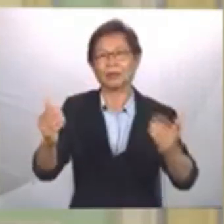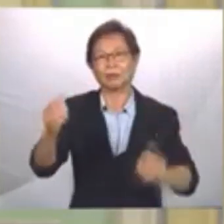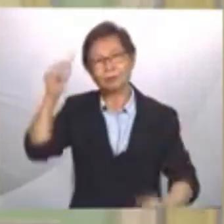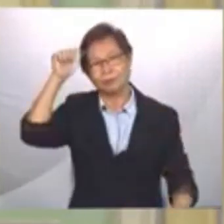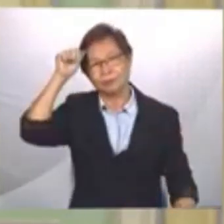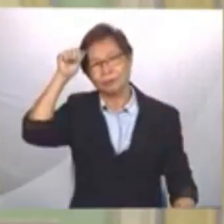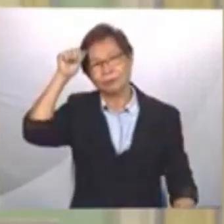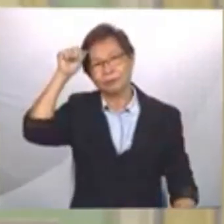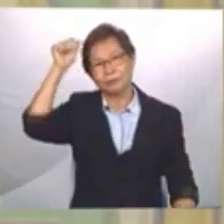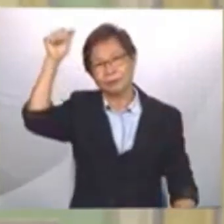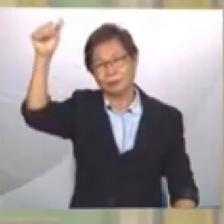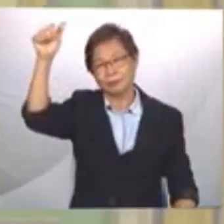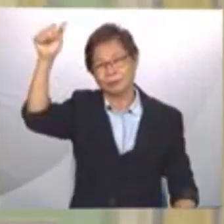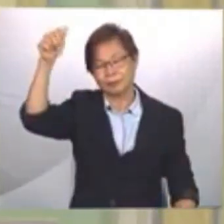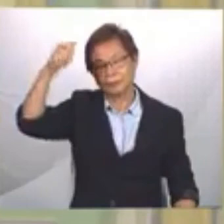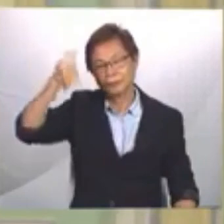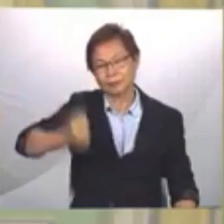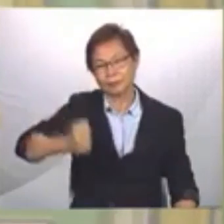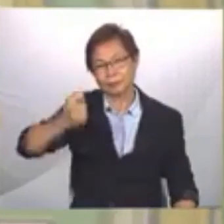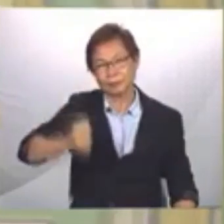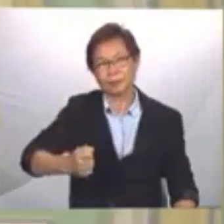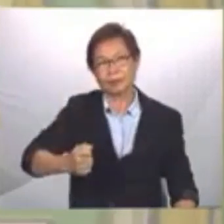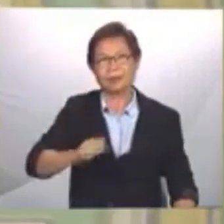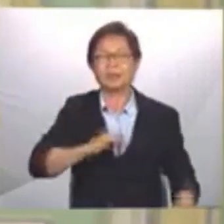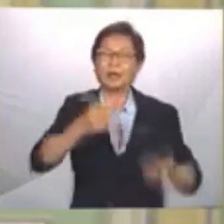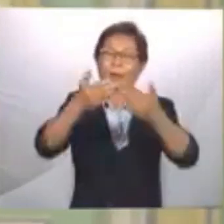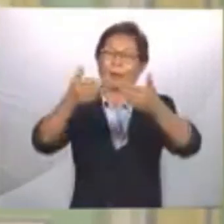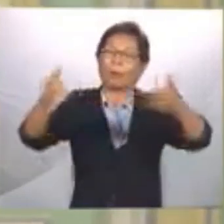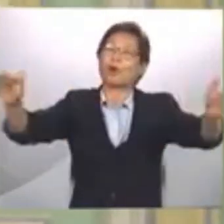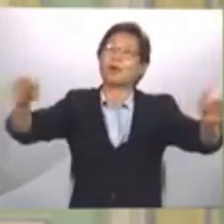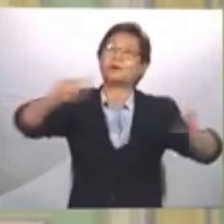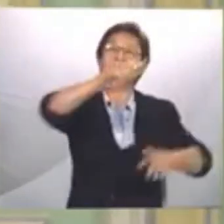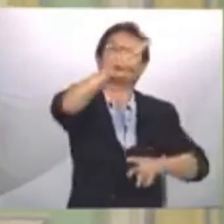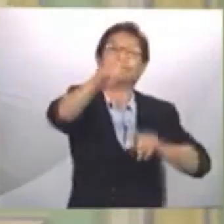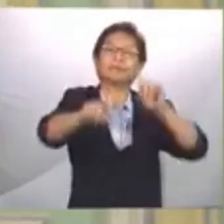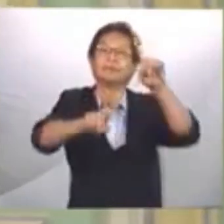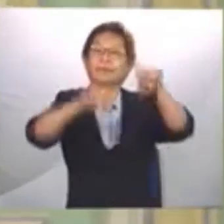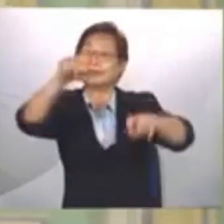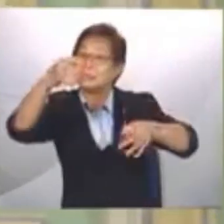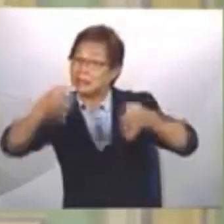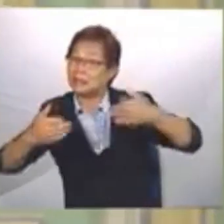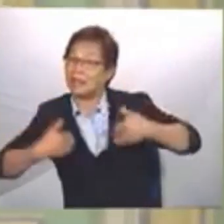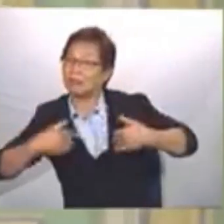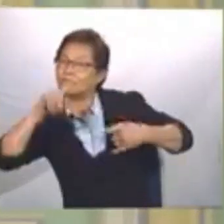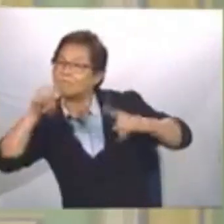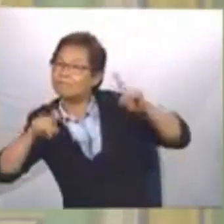Assalamualaikum warahmatullahi wabarakatuh. Saya buka kepada soalan jika ada.